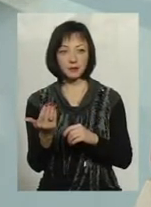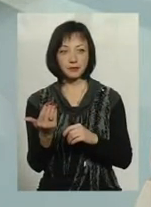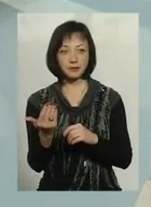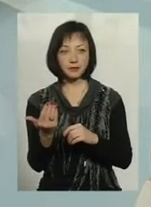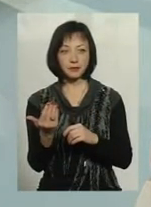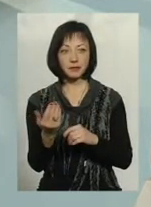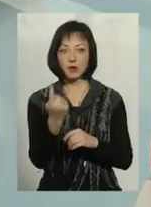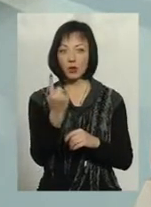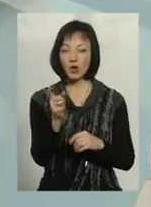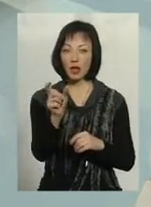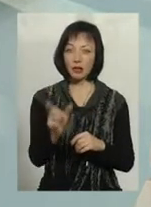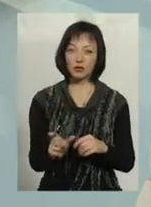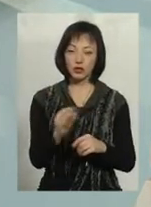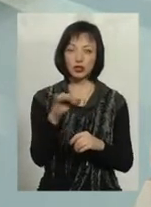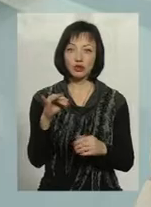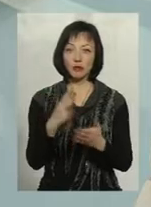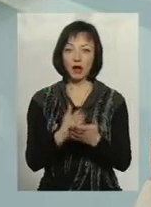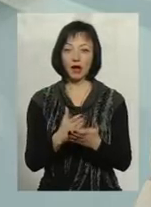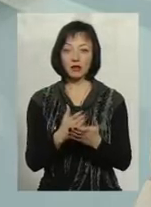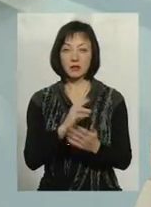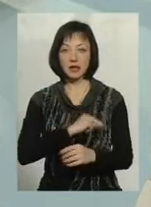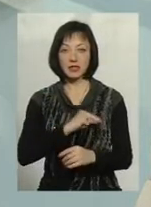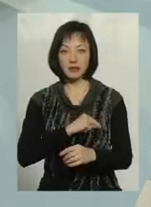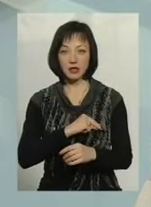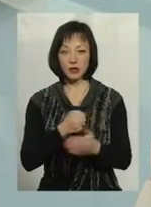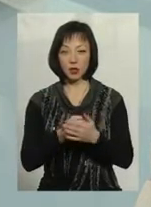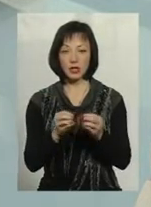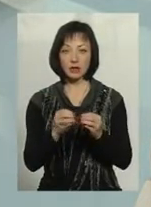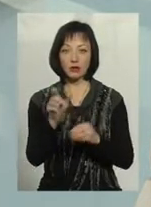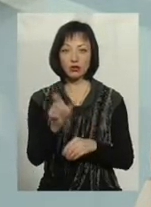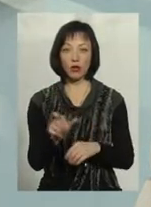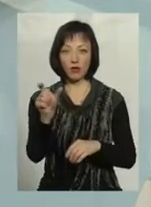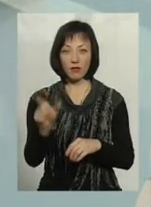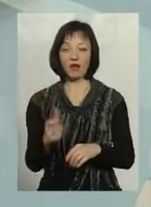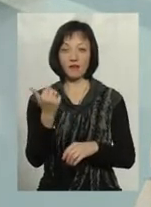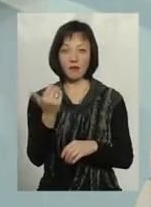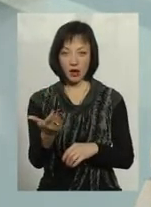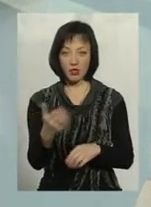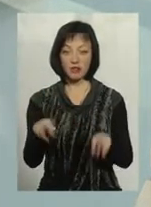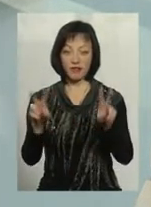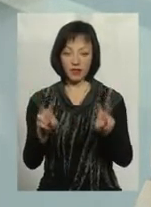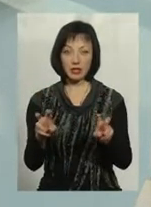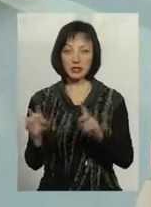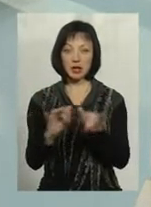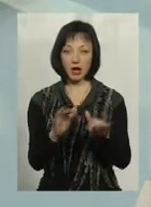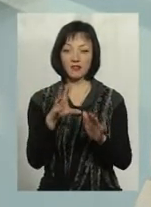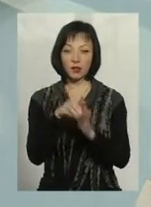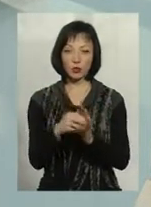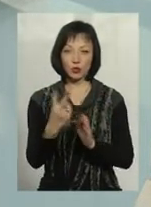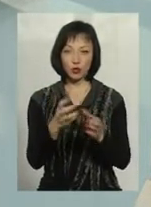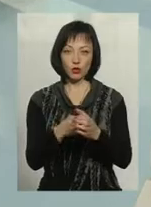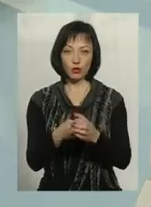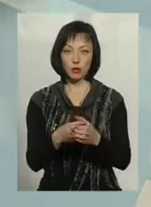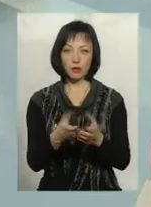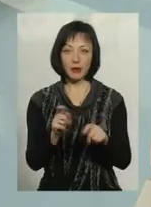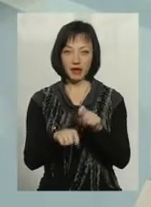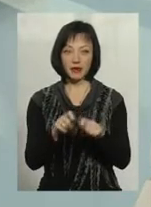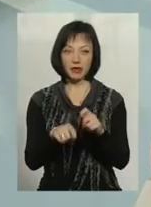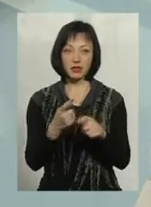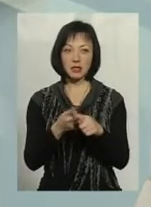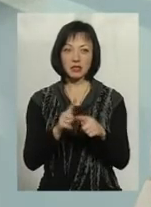найманих працівників. Тобто перша група, вона не має права найняти працівника на роботу. Друга має